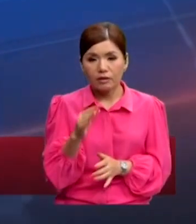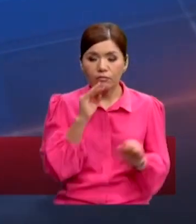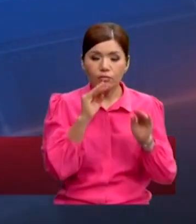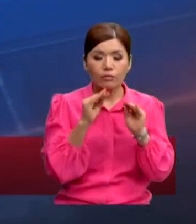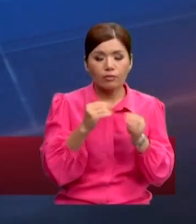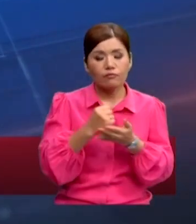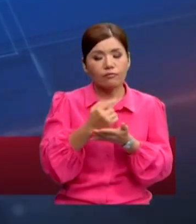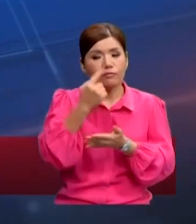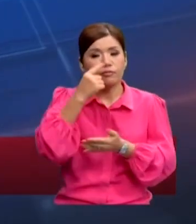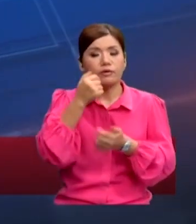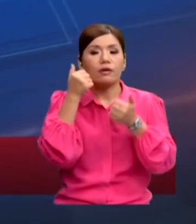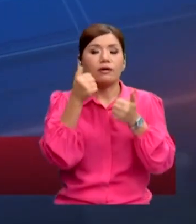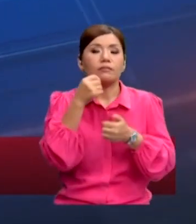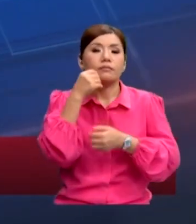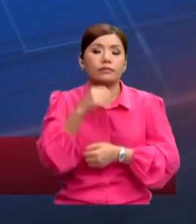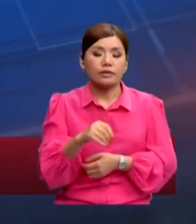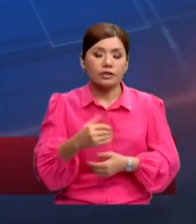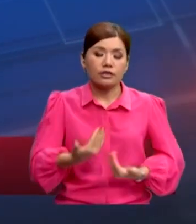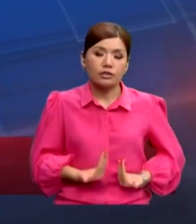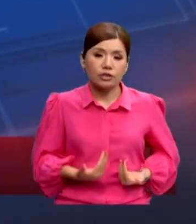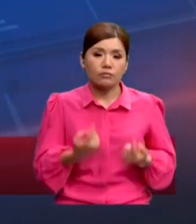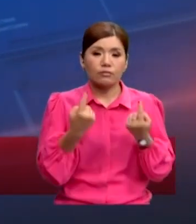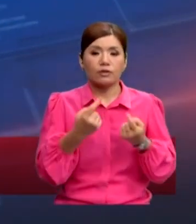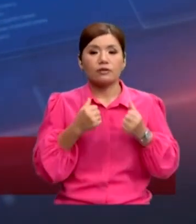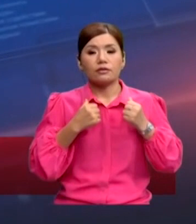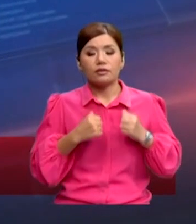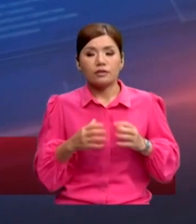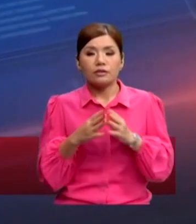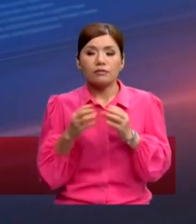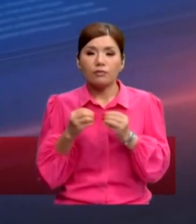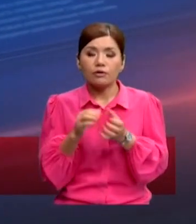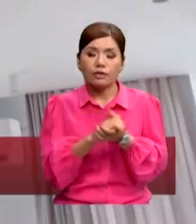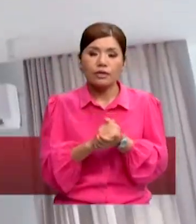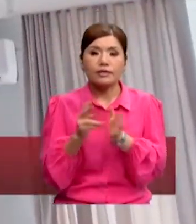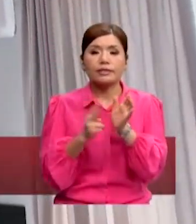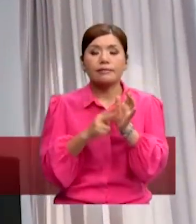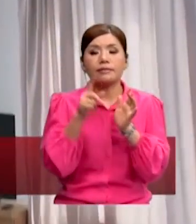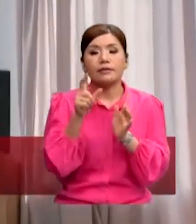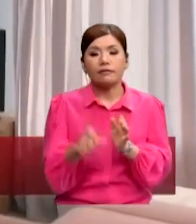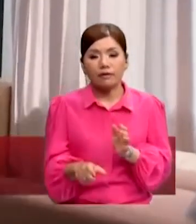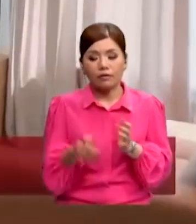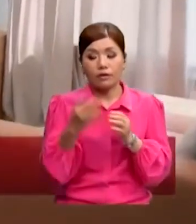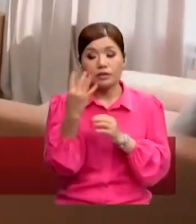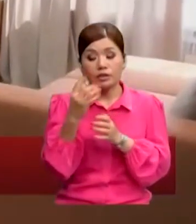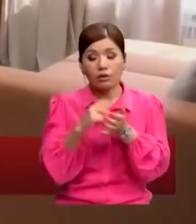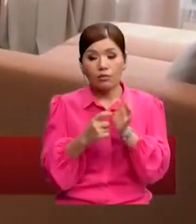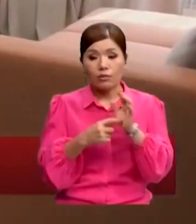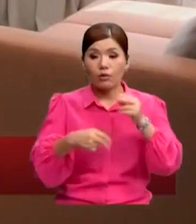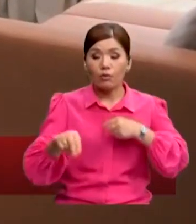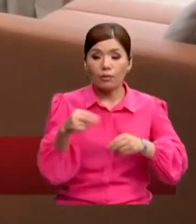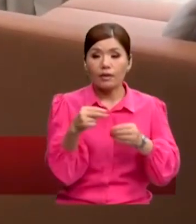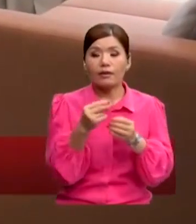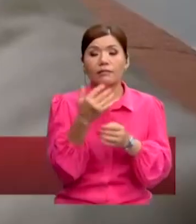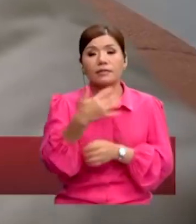современный ремонт, жить большой, дружной семьей, 7 человек. На покупку четырехкомнатной квартиры фонд